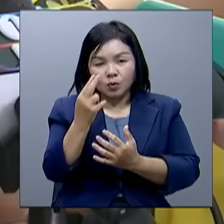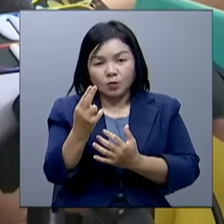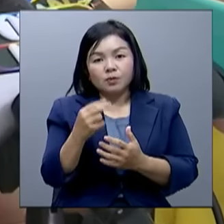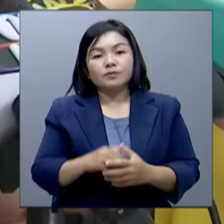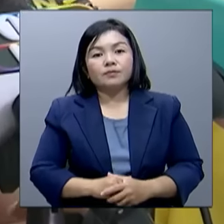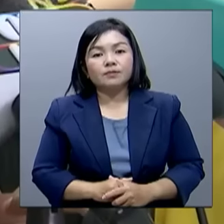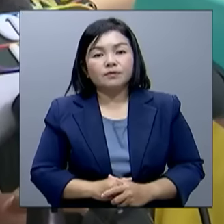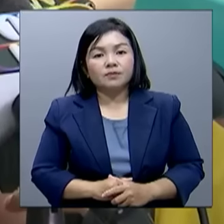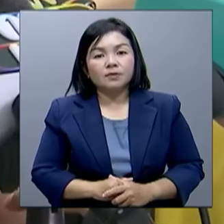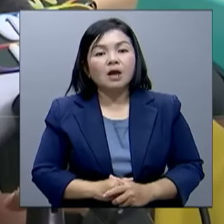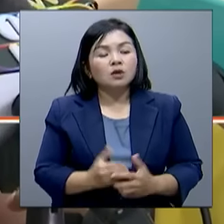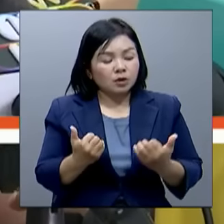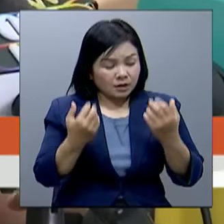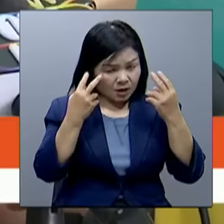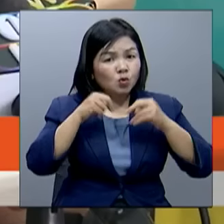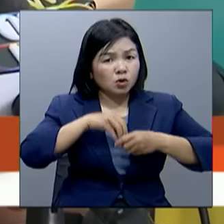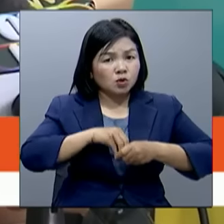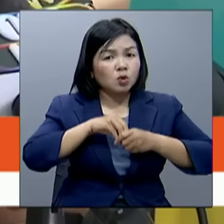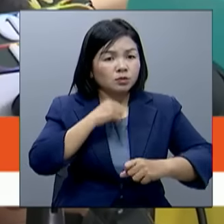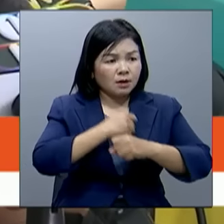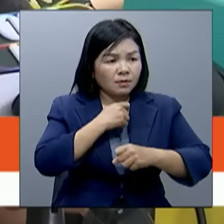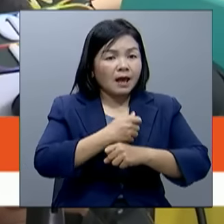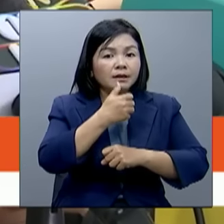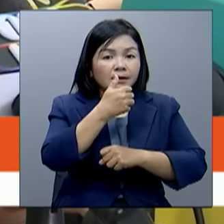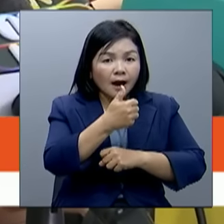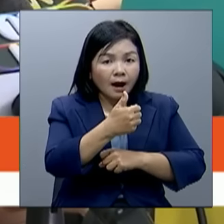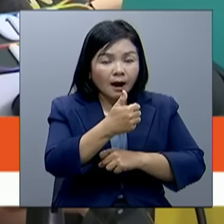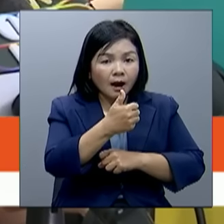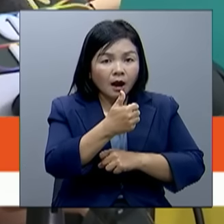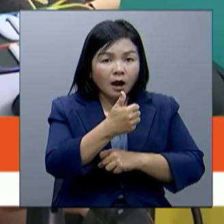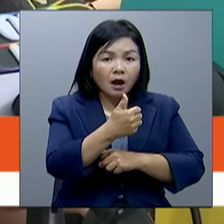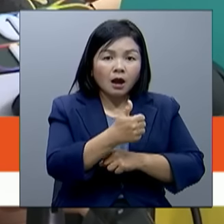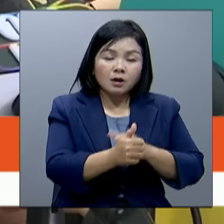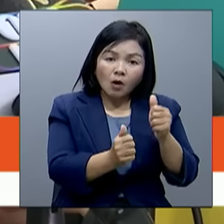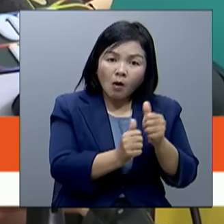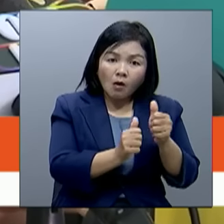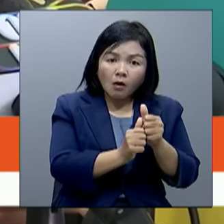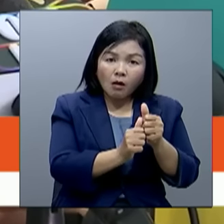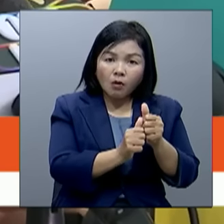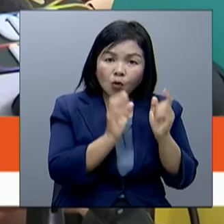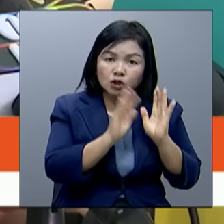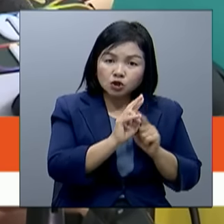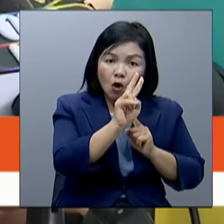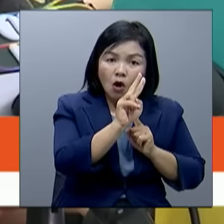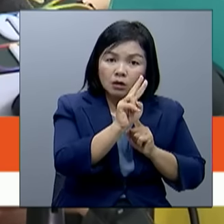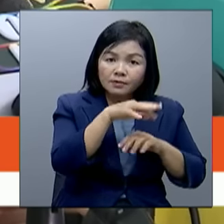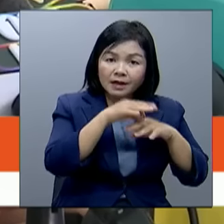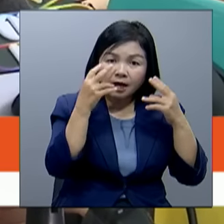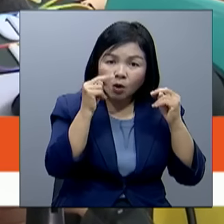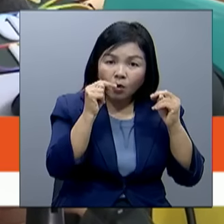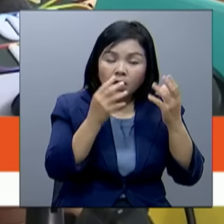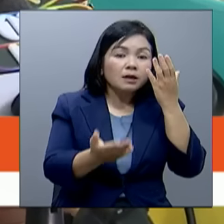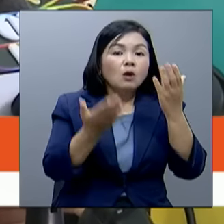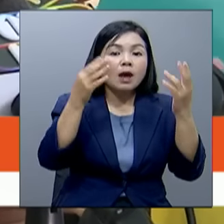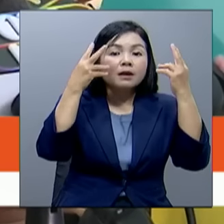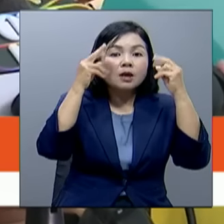ยังปฏิบัติหน้าที่ได้ ไม่ใช่รองสลอ2 ถ้าท่านจะมอบสล